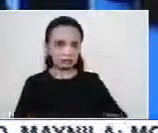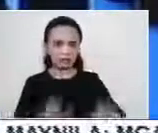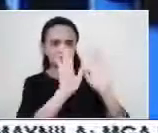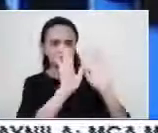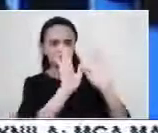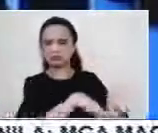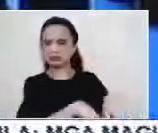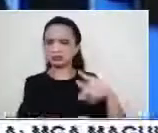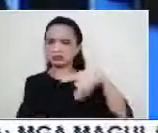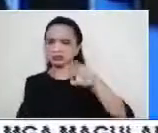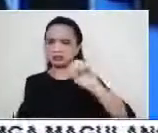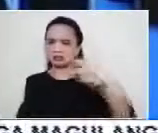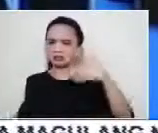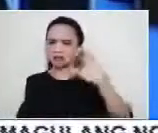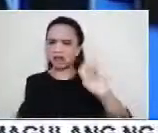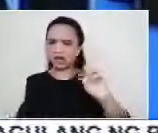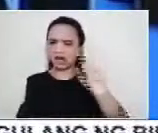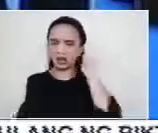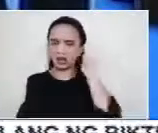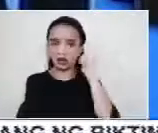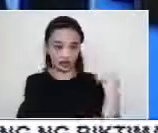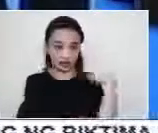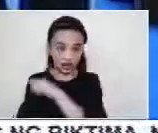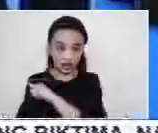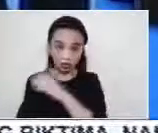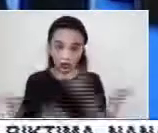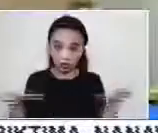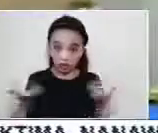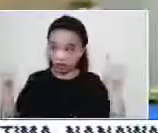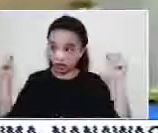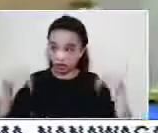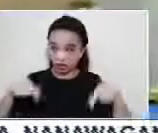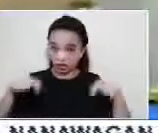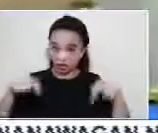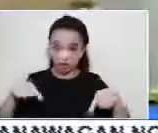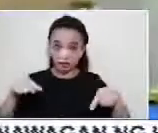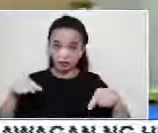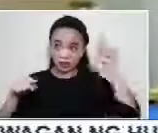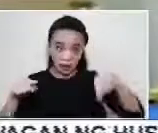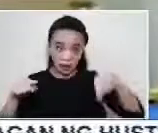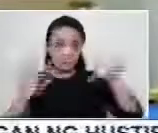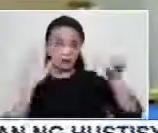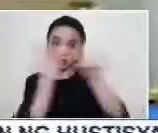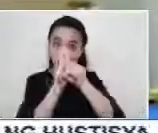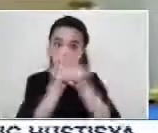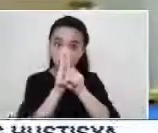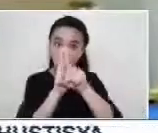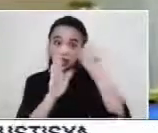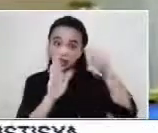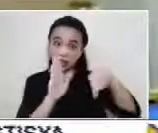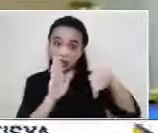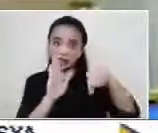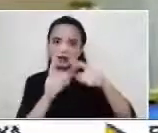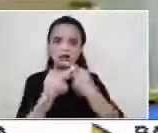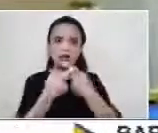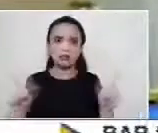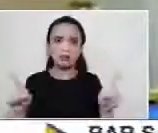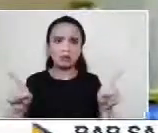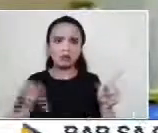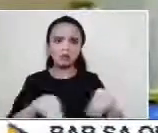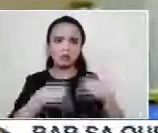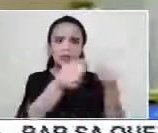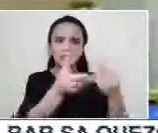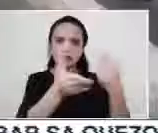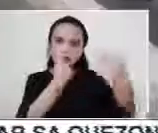parusa, ipapasara ang POGO kung ito ay mahuhuli. Sabi ni Salceda, ang importanteng parte ng panukalang ito